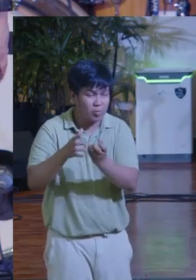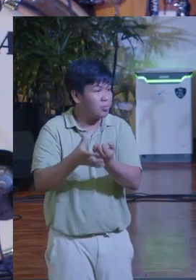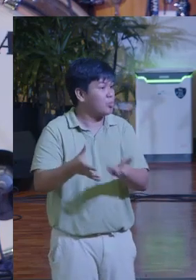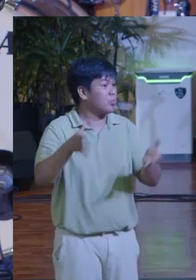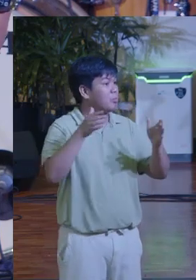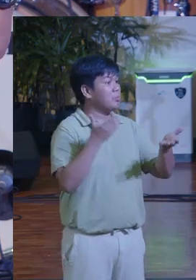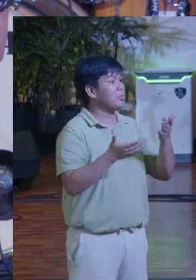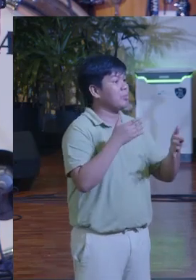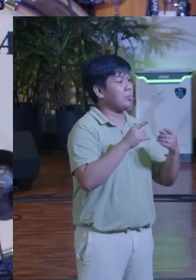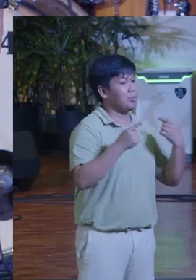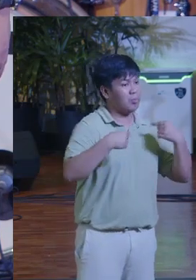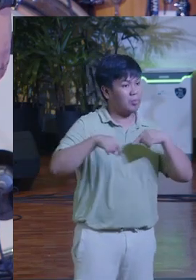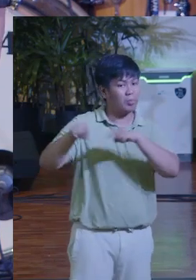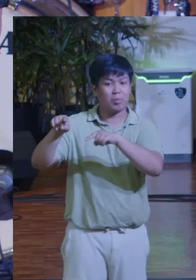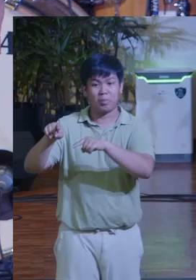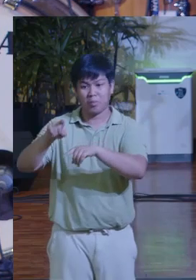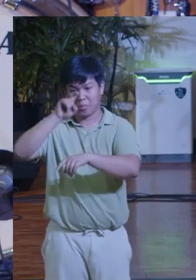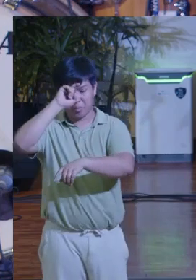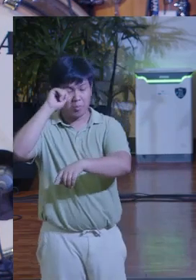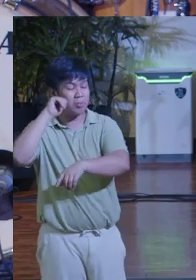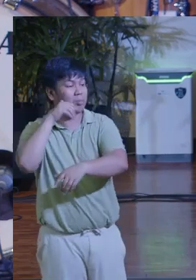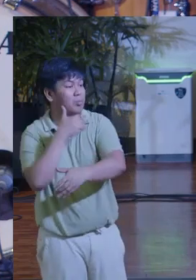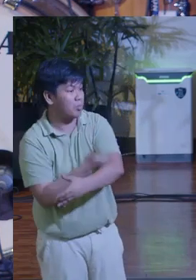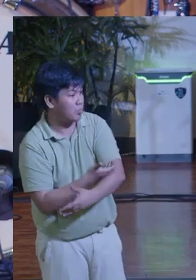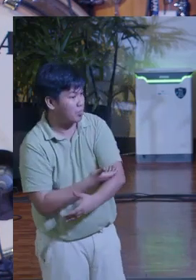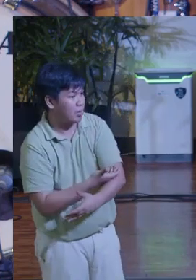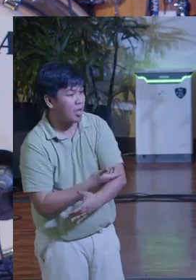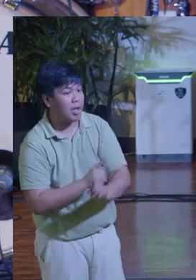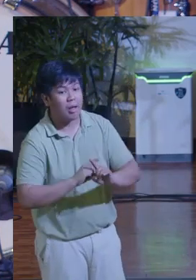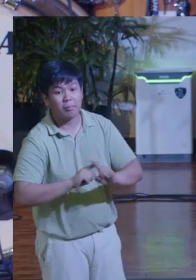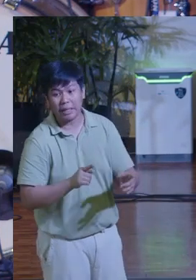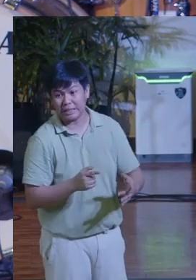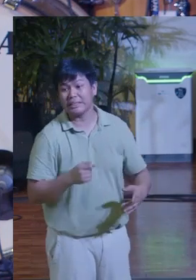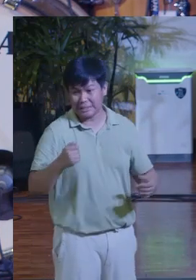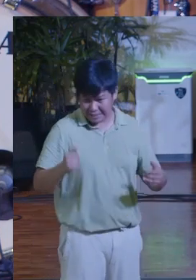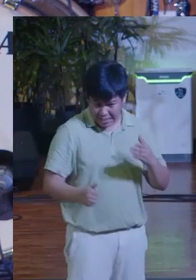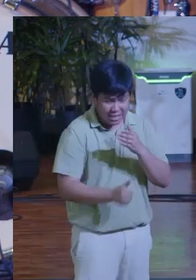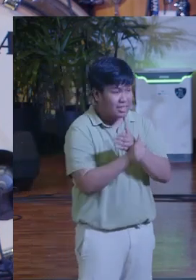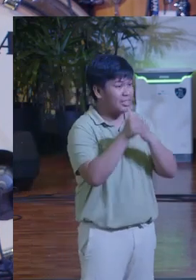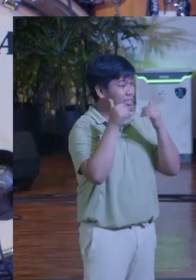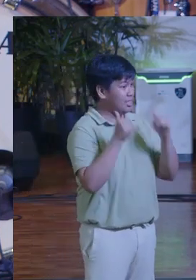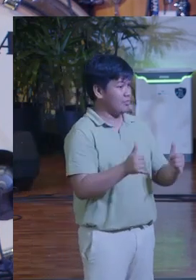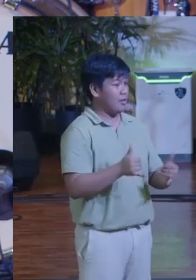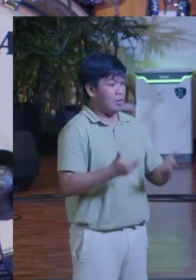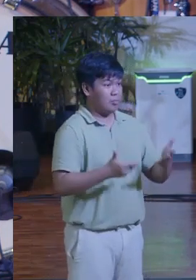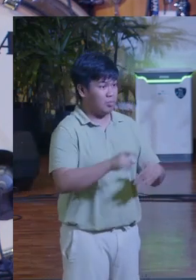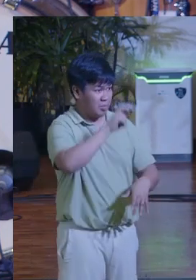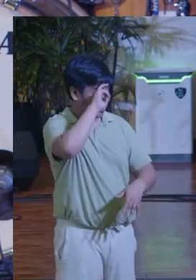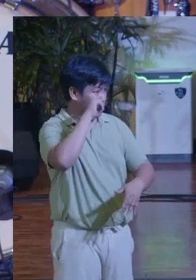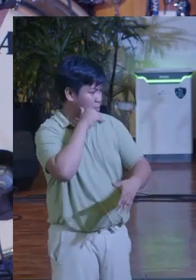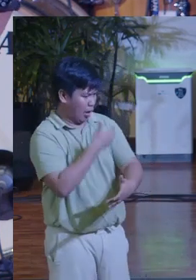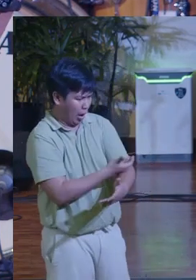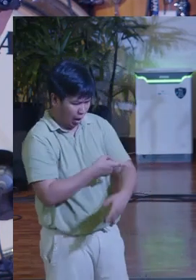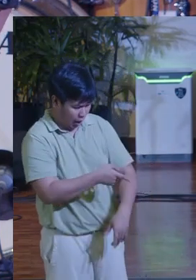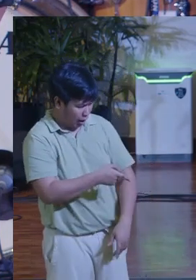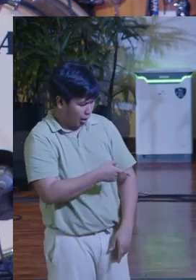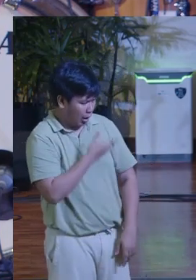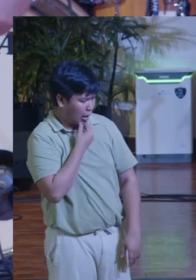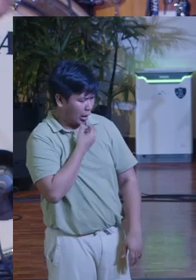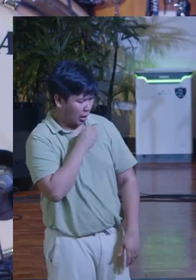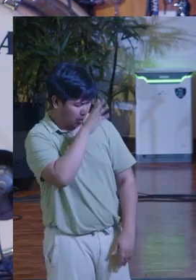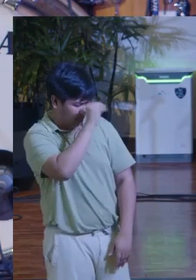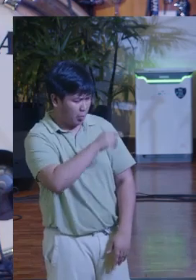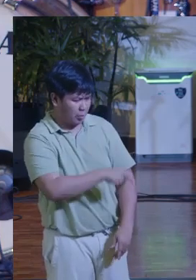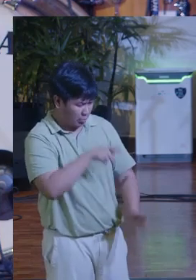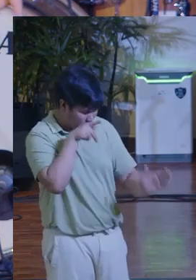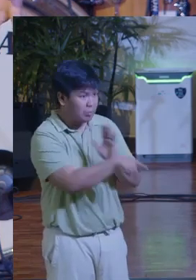sakaling mapunta sa princess. Pero hindi naman niya alam kung gagalangin ng princess yung batang iyon. O